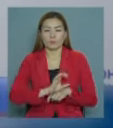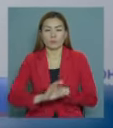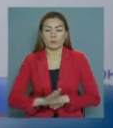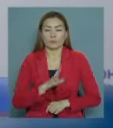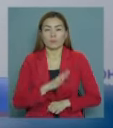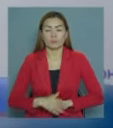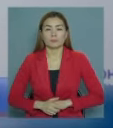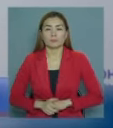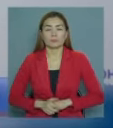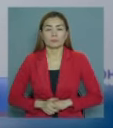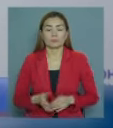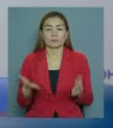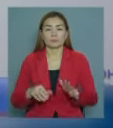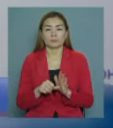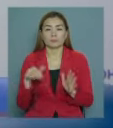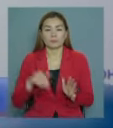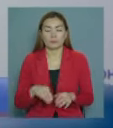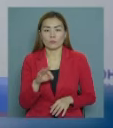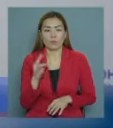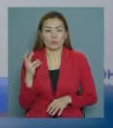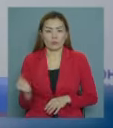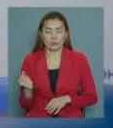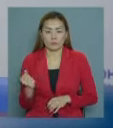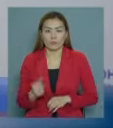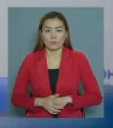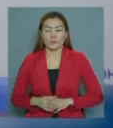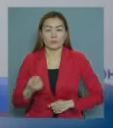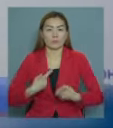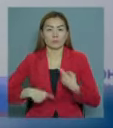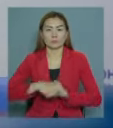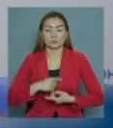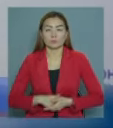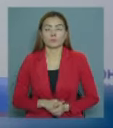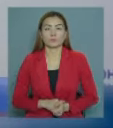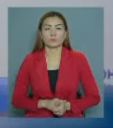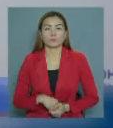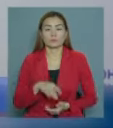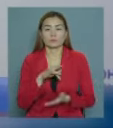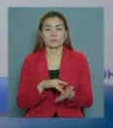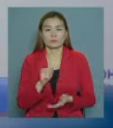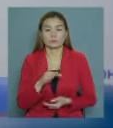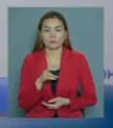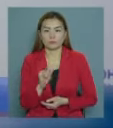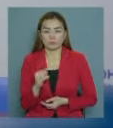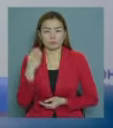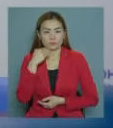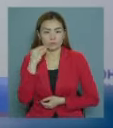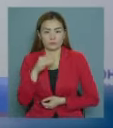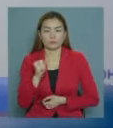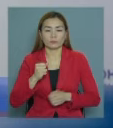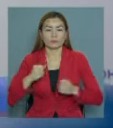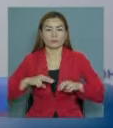экспортқа шығарылды. Ал қалған 6 000 тоннасы мына біздің Атырау қаласы, Ақтөбе,